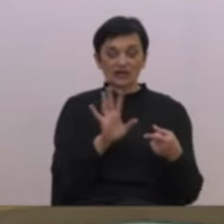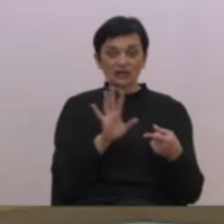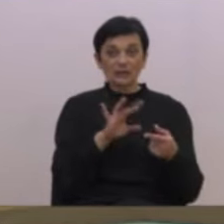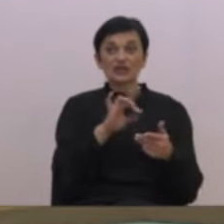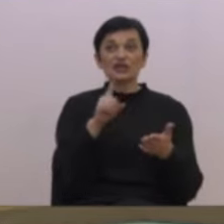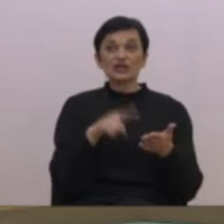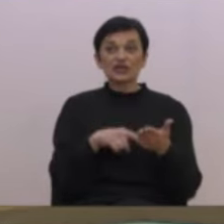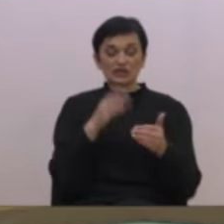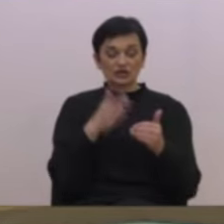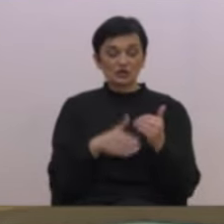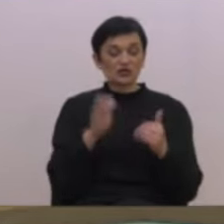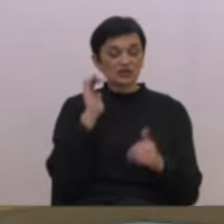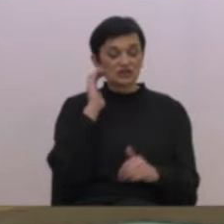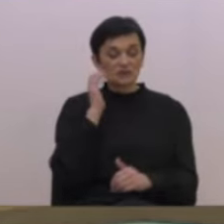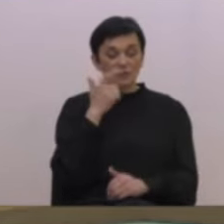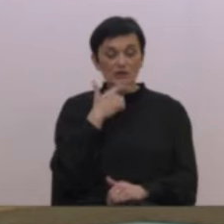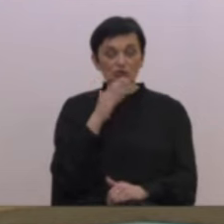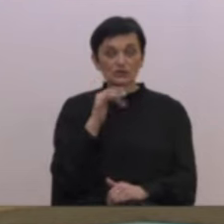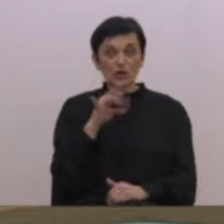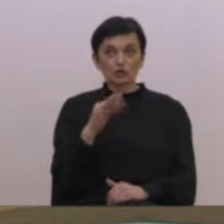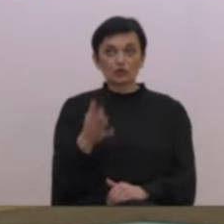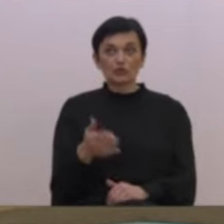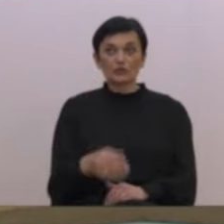კითხვები ამოწურულია გისმენ ბატონ სანდრო.